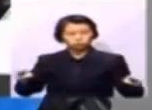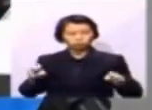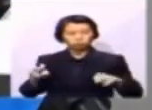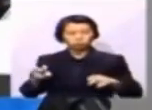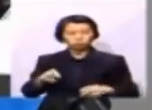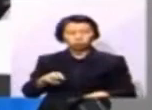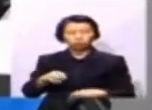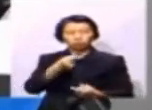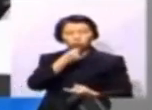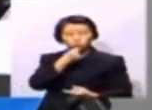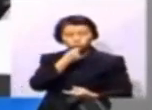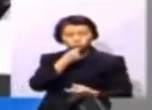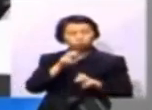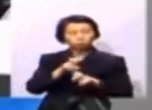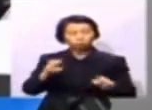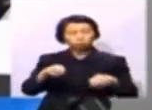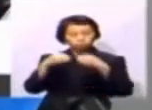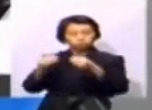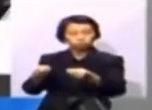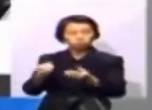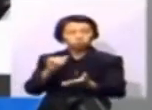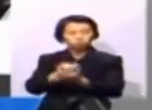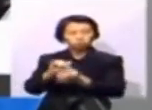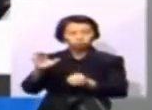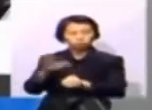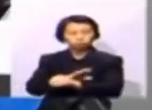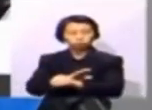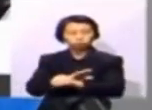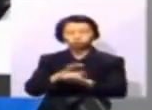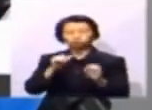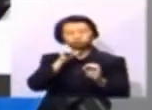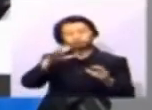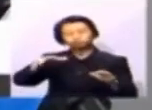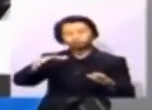judges. Jadi ianya adalah cukup subjektif.